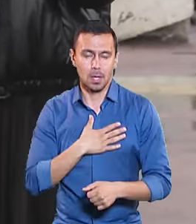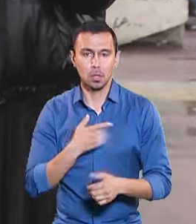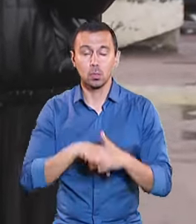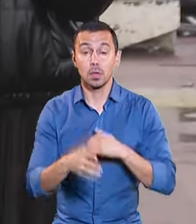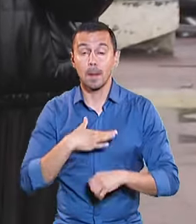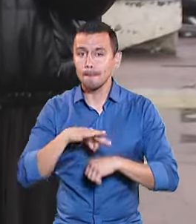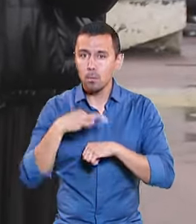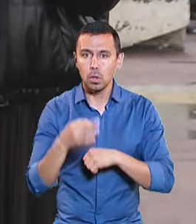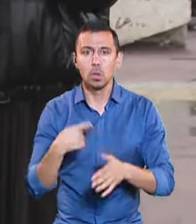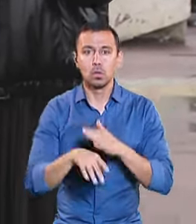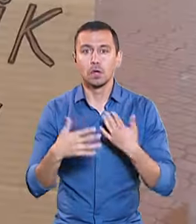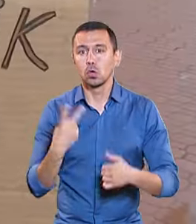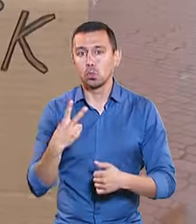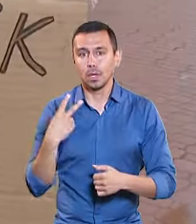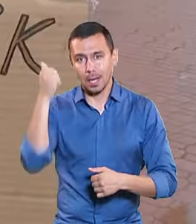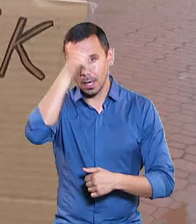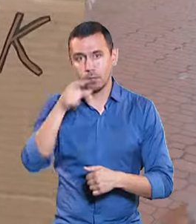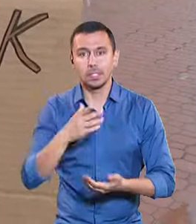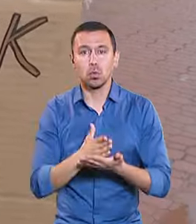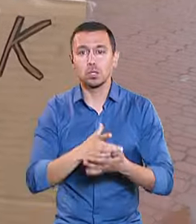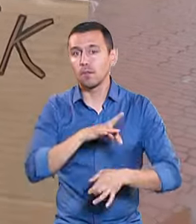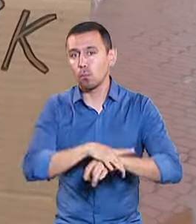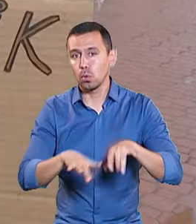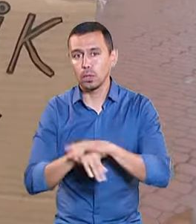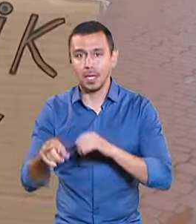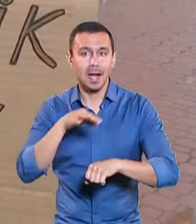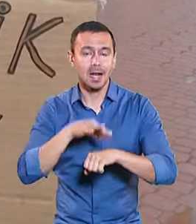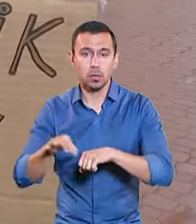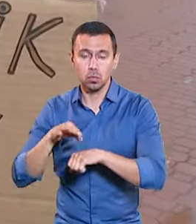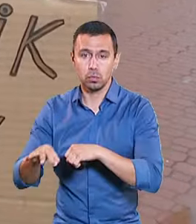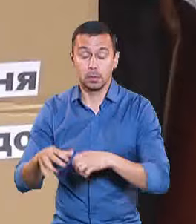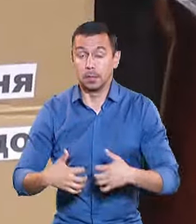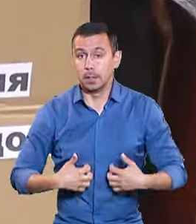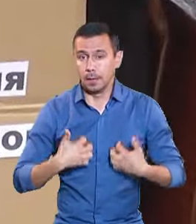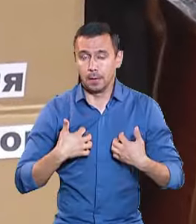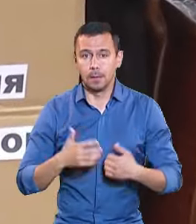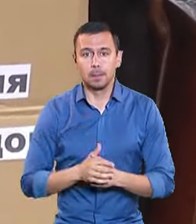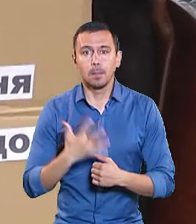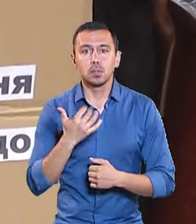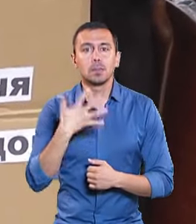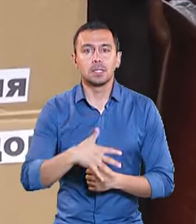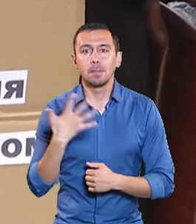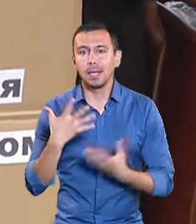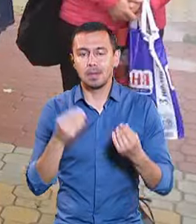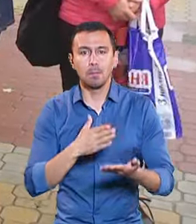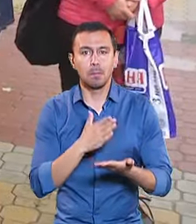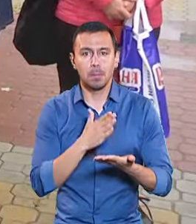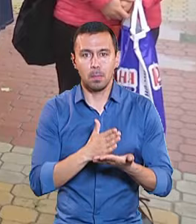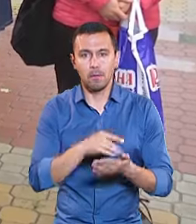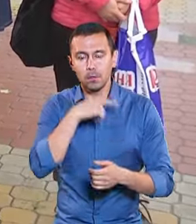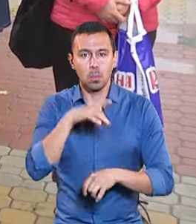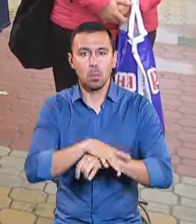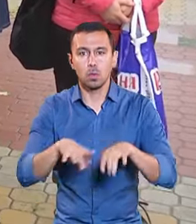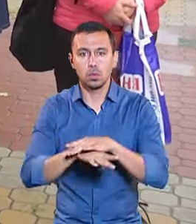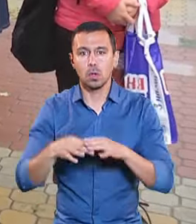нам боляче, тому що вже другий рік вони в полоні, їх катують, їх мордують. 555 днів перебуває в російському полоні